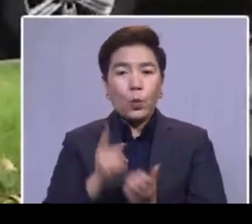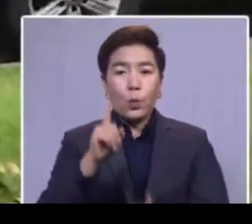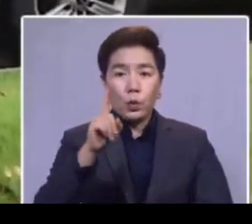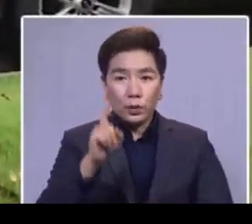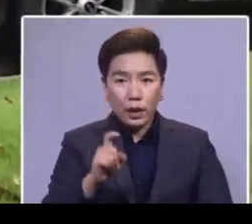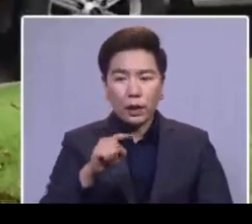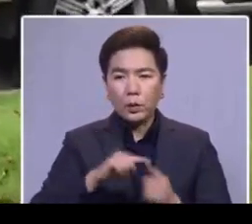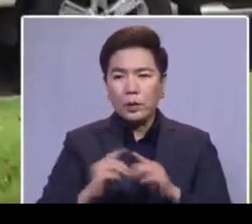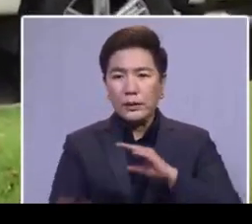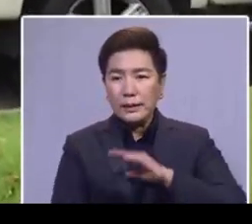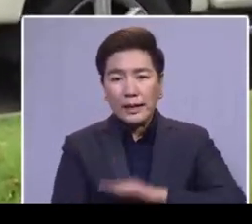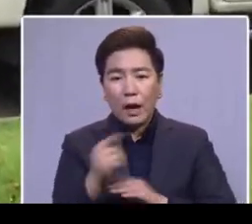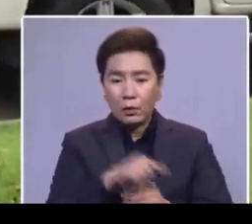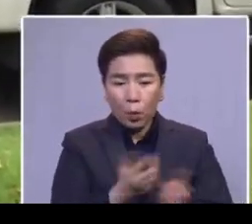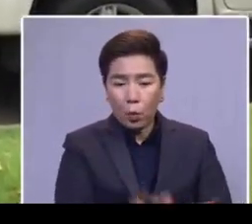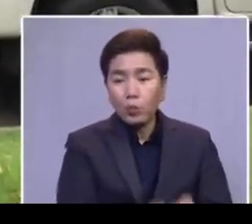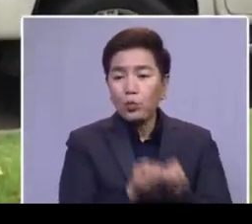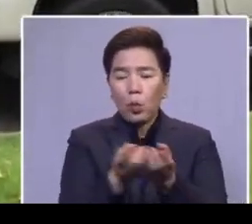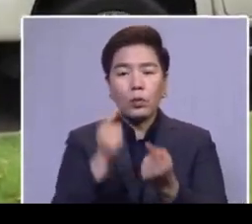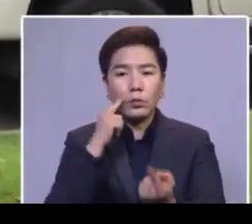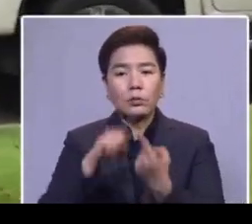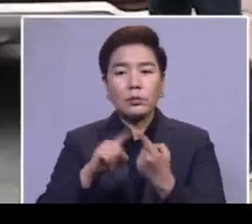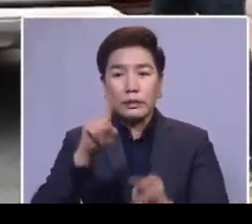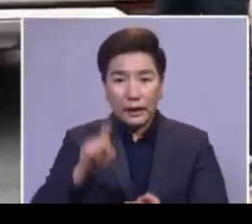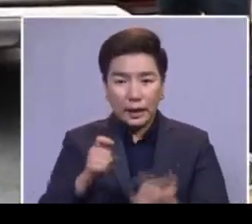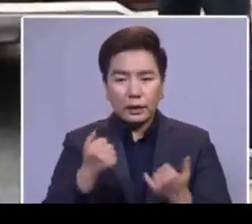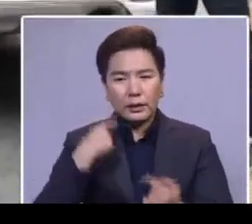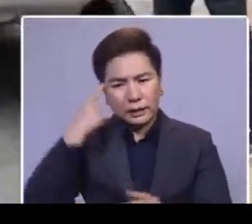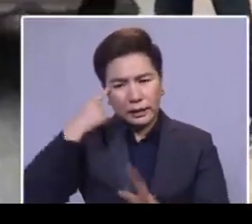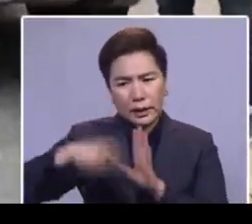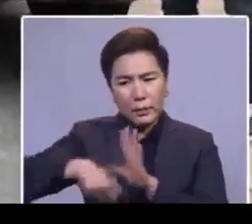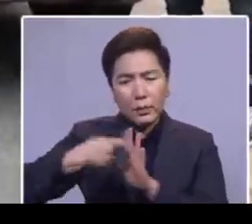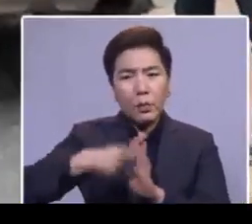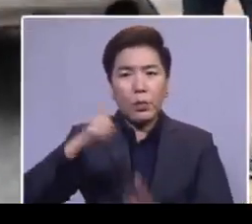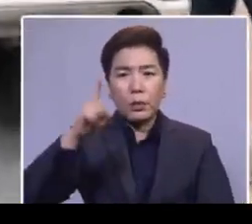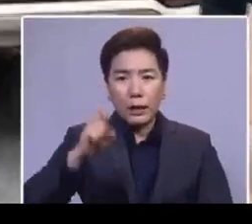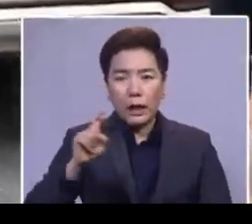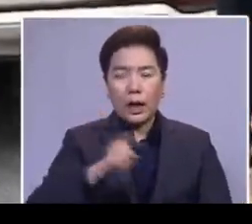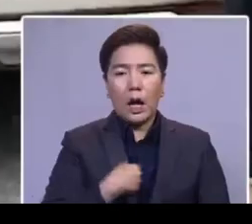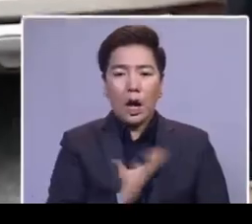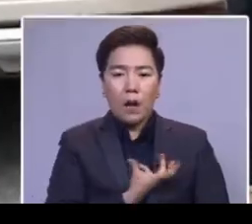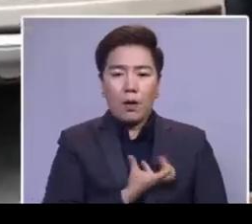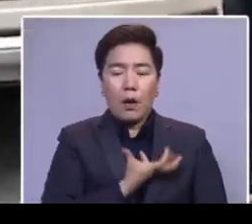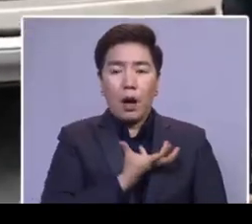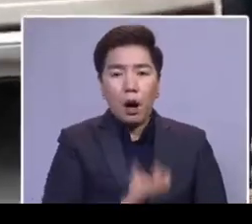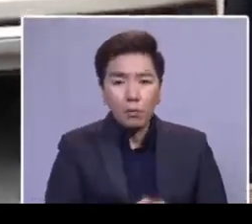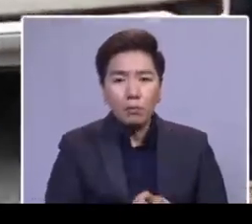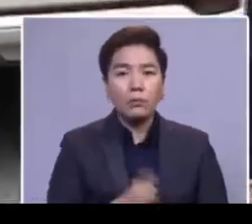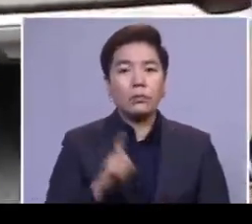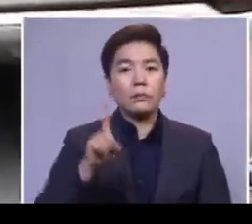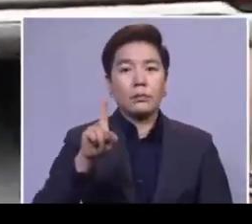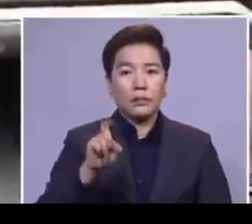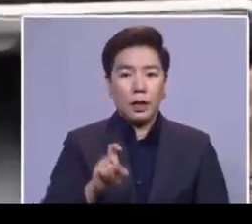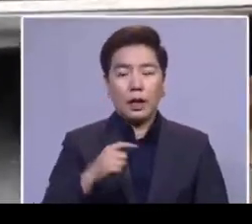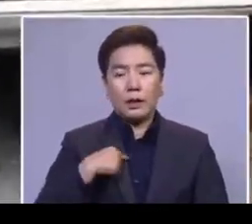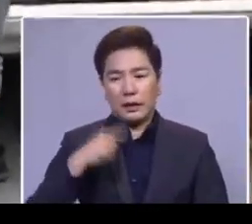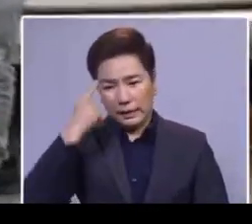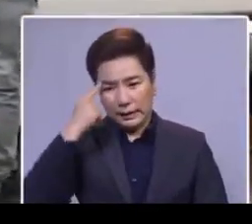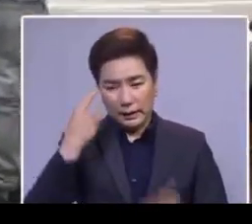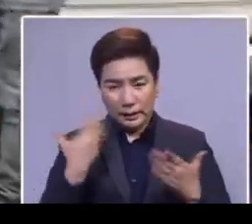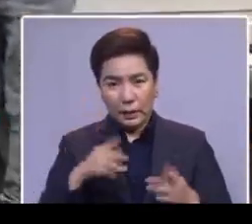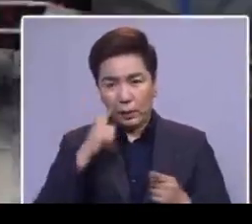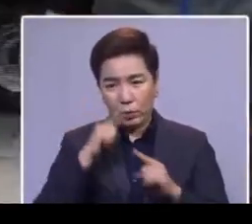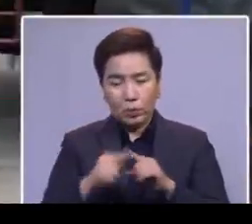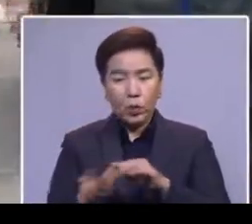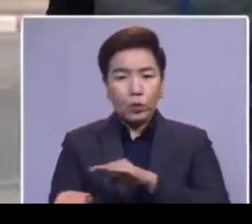เสียชีวิตในช่วงเช้าวันนั้นนะคะแพทย์บอกว่าสาเหตุการเสียชีวิตเกิดจากหัวใจล้มเหลวเฉียบพลันโดยหลัง